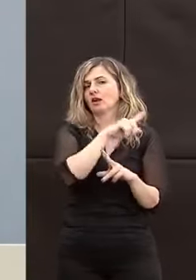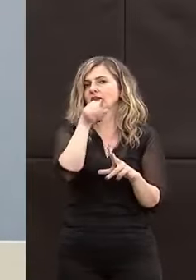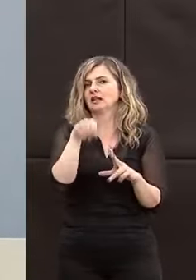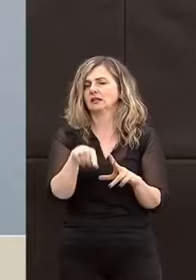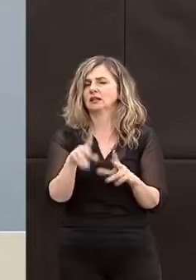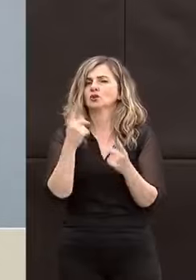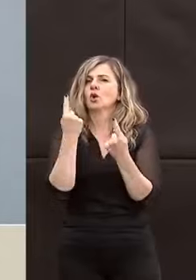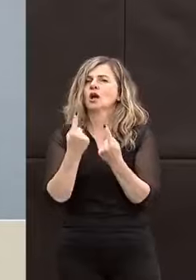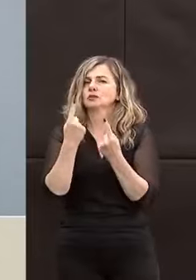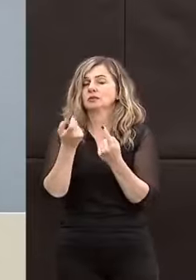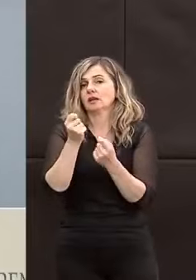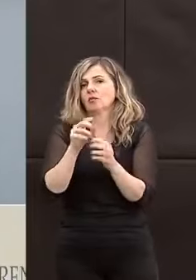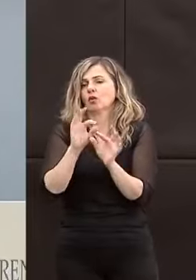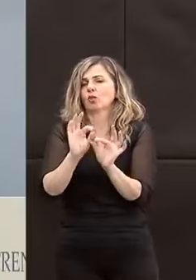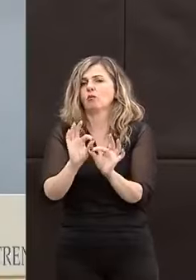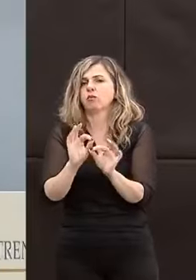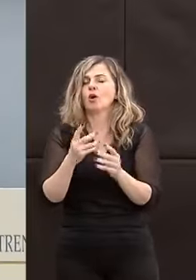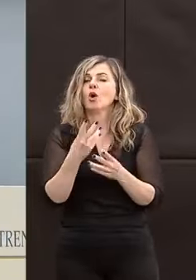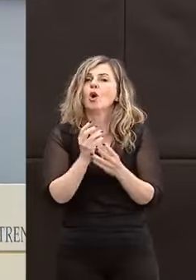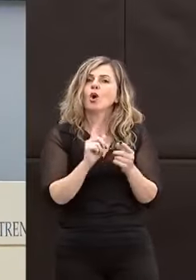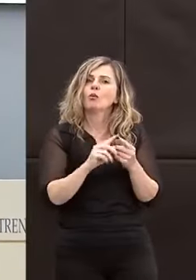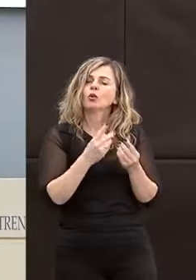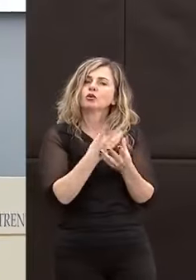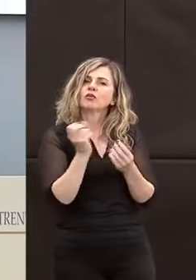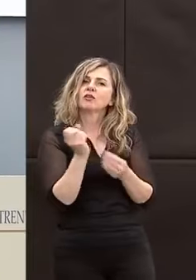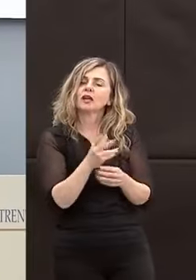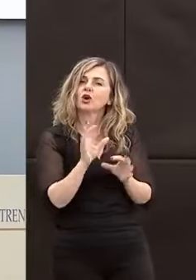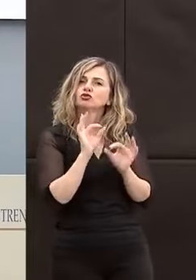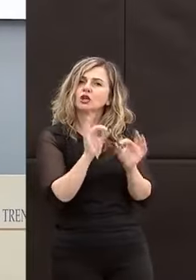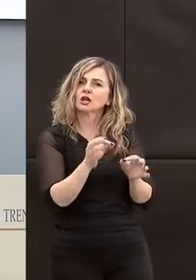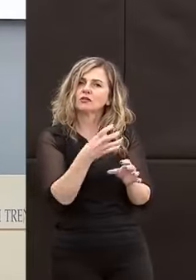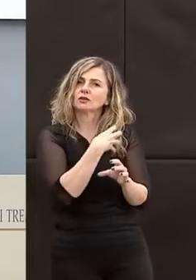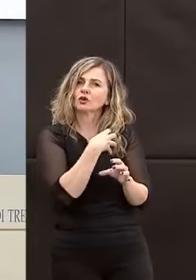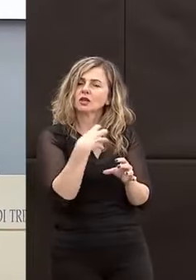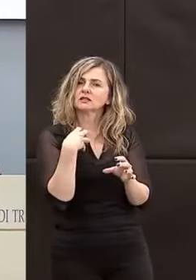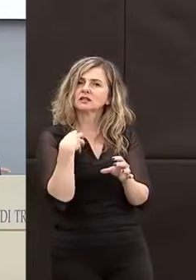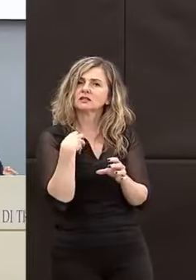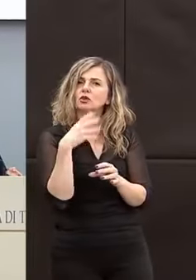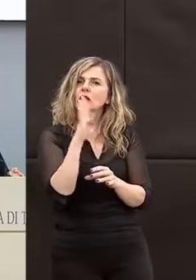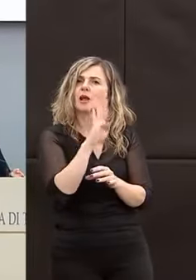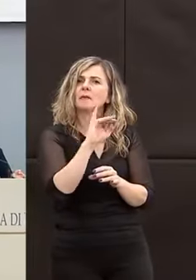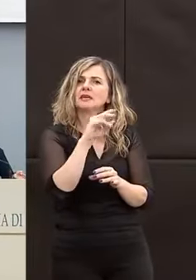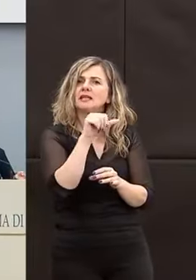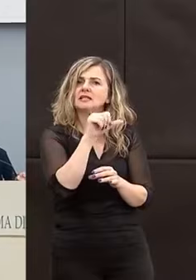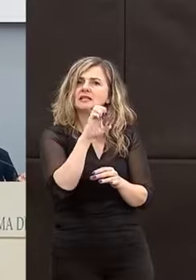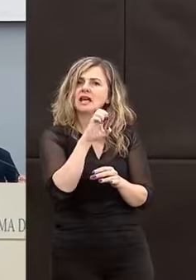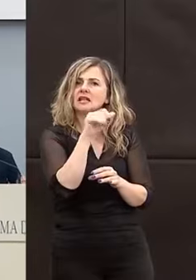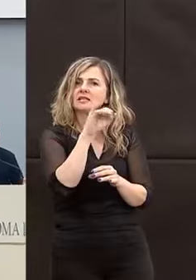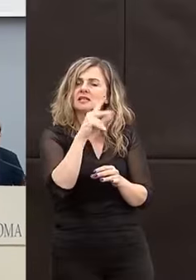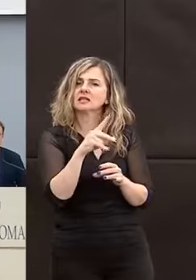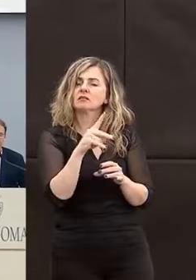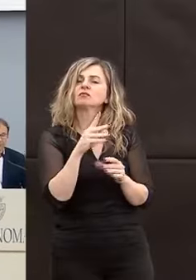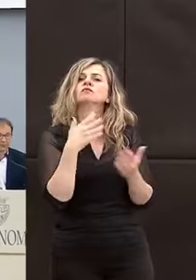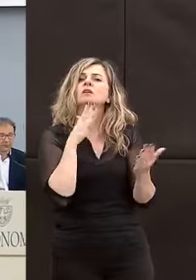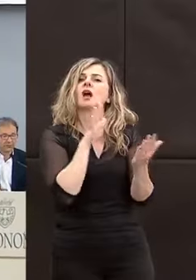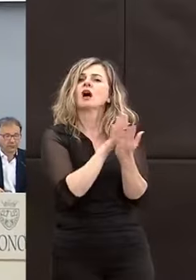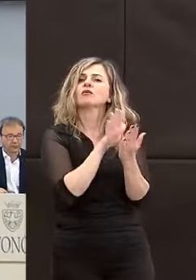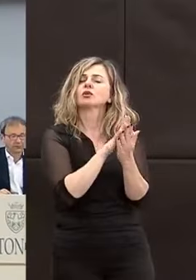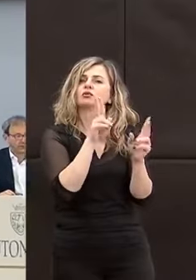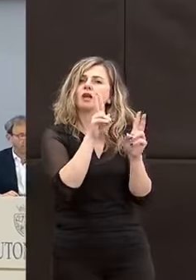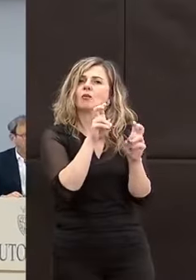molto velocemente arrivato anche l'assessore mirko bisesti e affrontiamo il tema contenuto nel disegno di legge